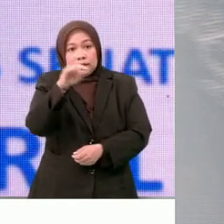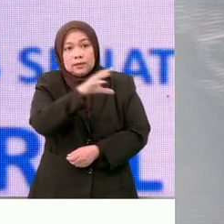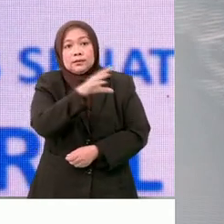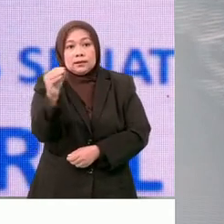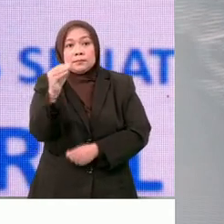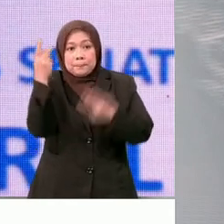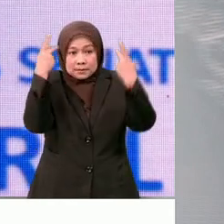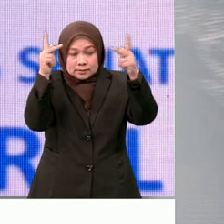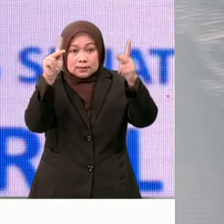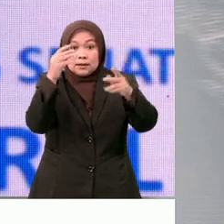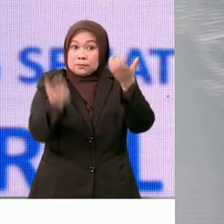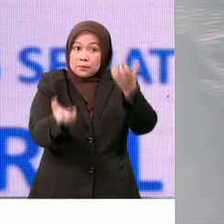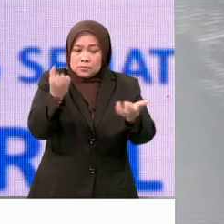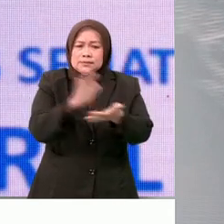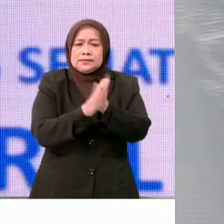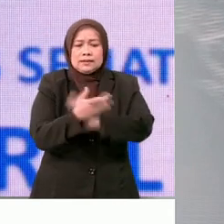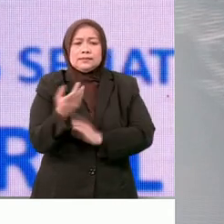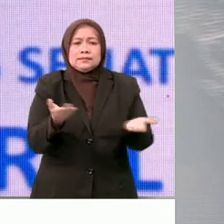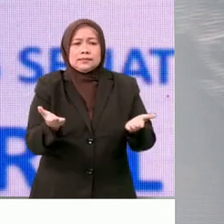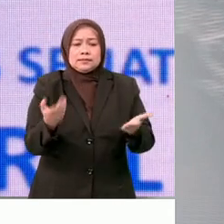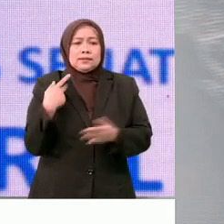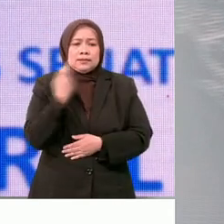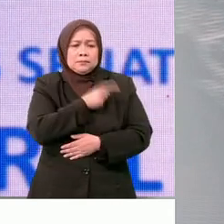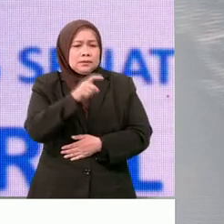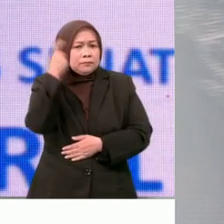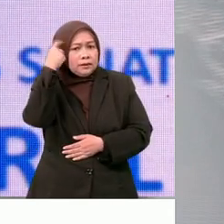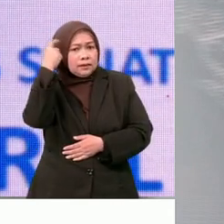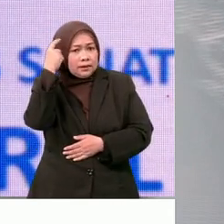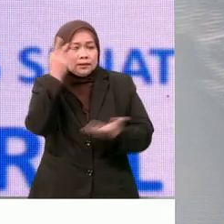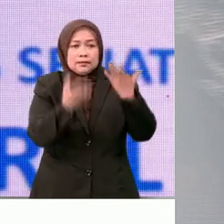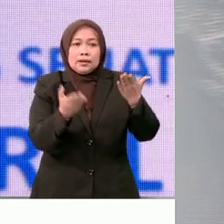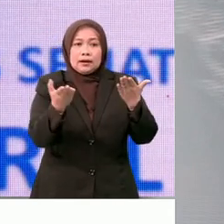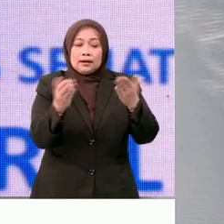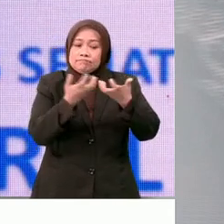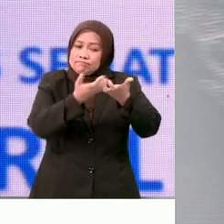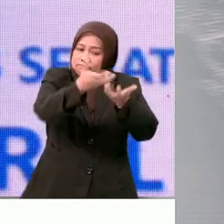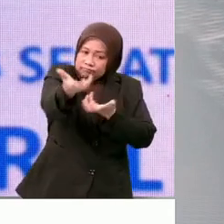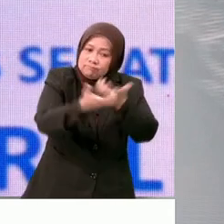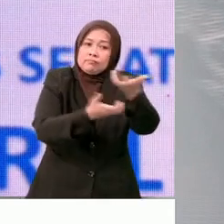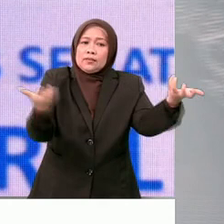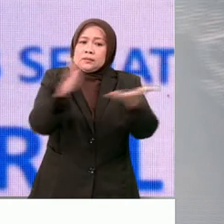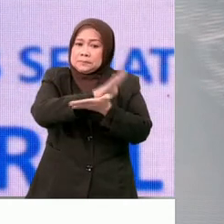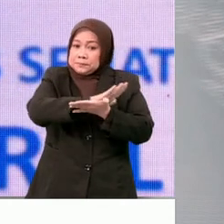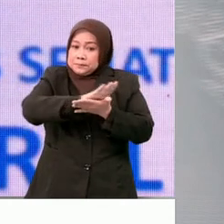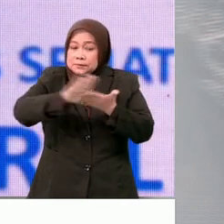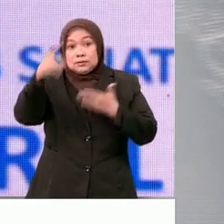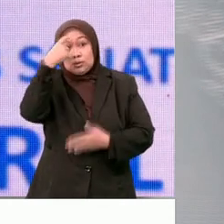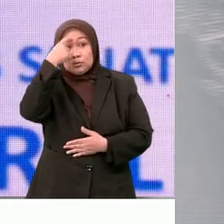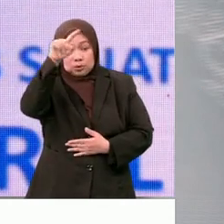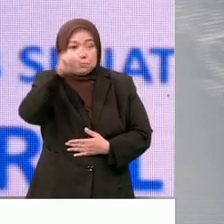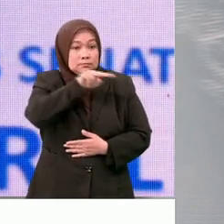merupakan presiden pakaian mode disini itu semua harus adidi hilang Raika Hai Aa untuk